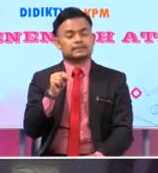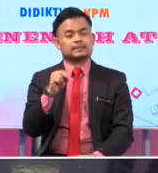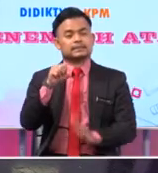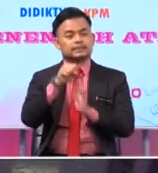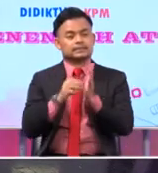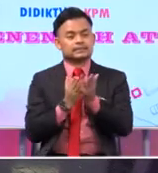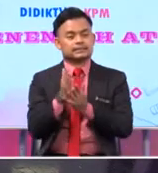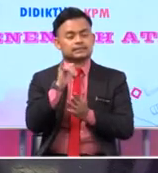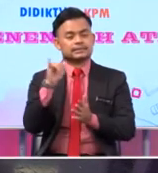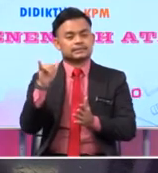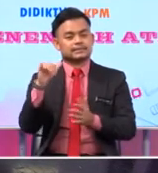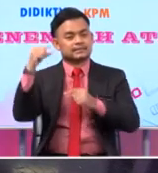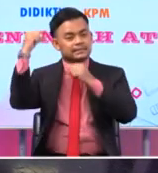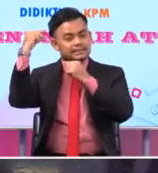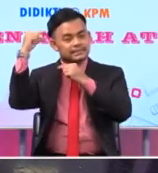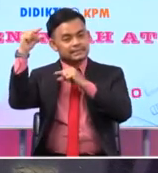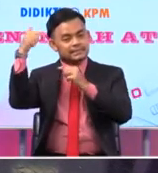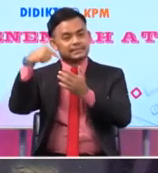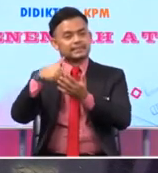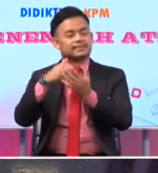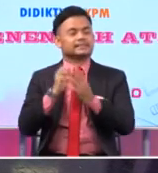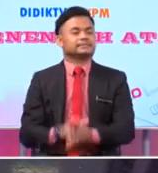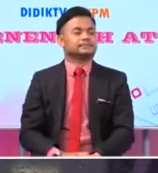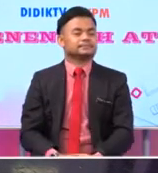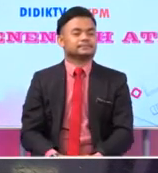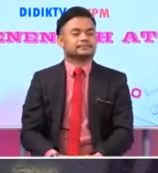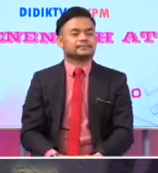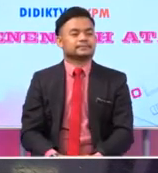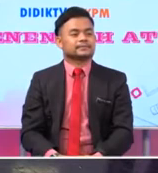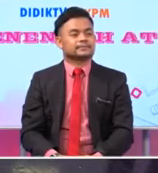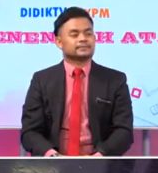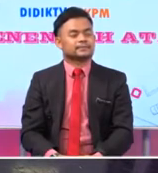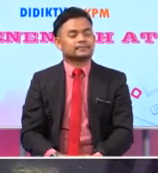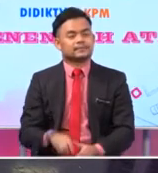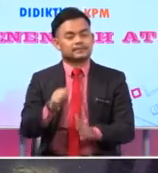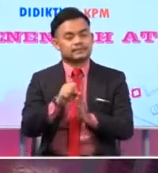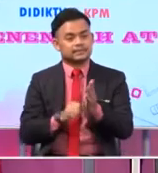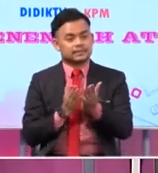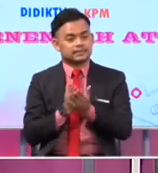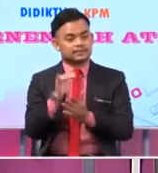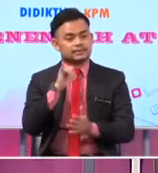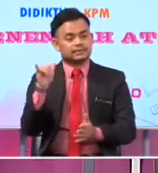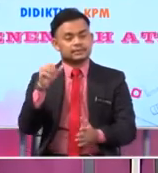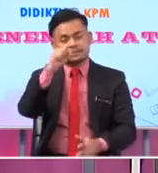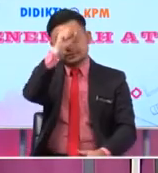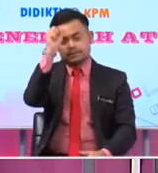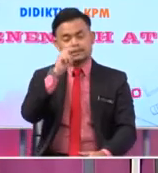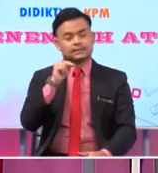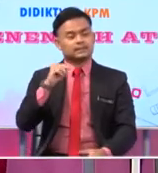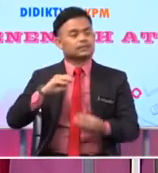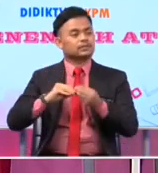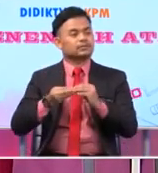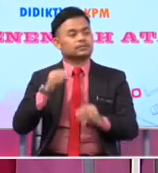dengan untuk Mira lagi egoku seterusnya namun jika